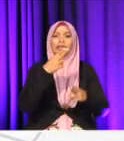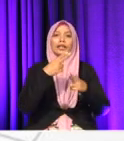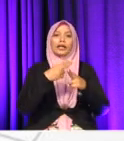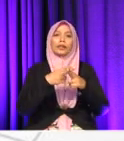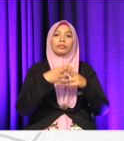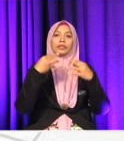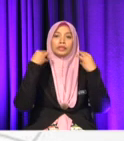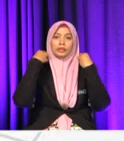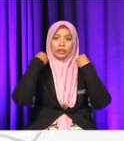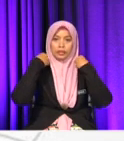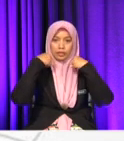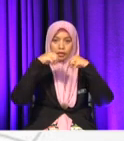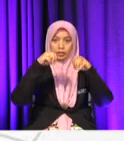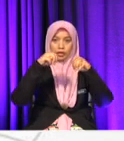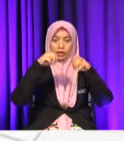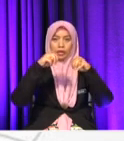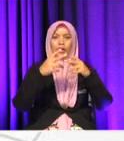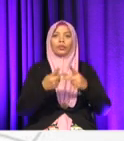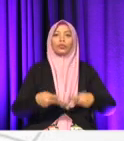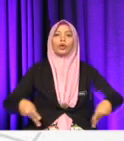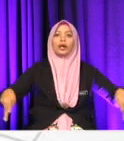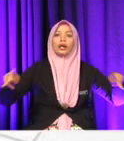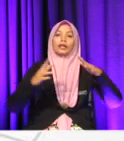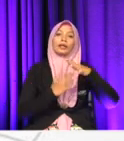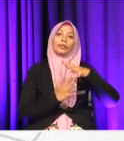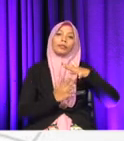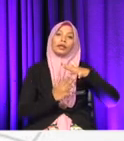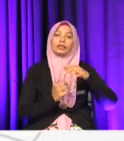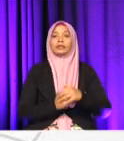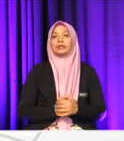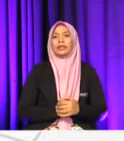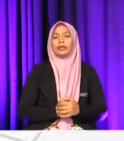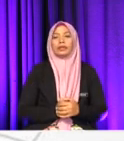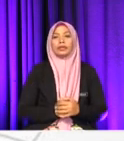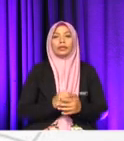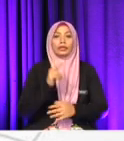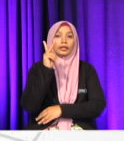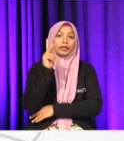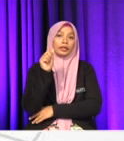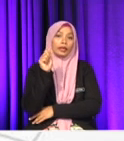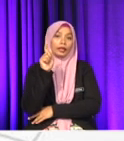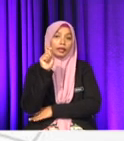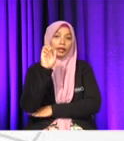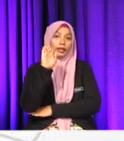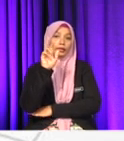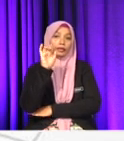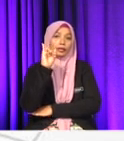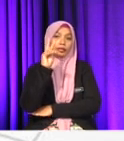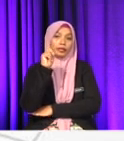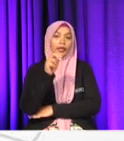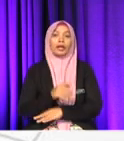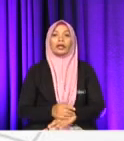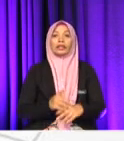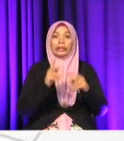kuali panas catering image Oke gambar kuali dan juga Gambarlah tema warna panas